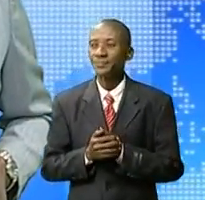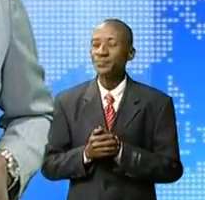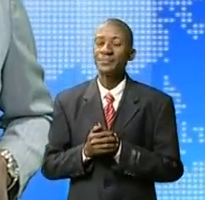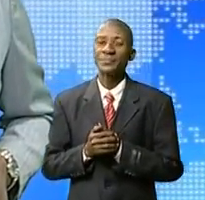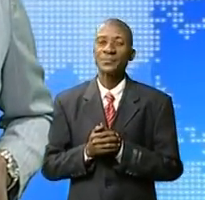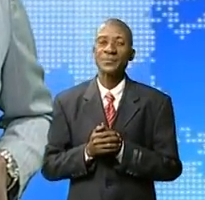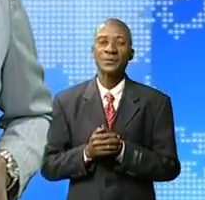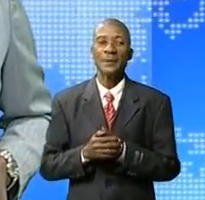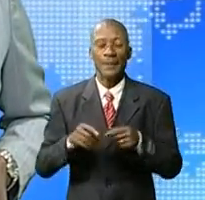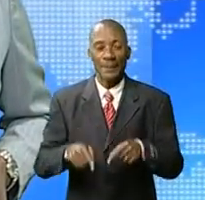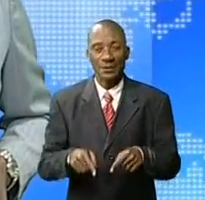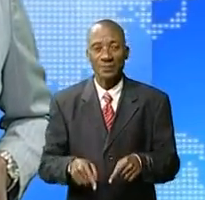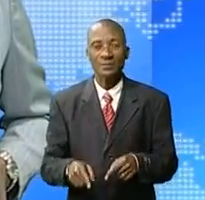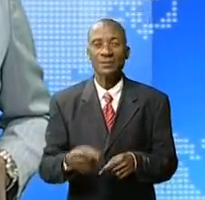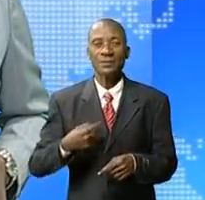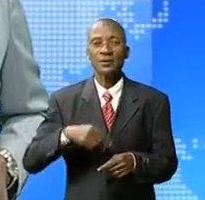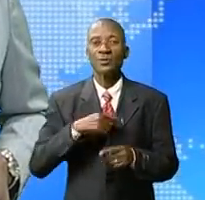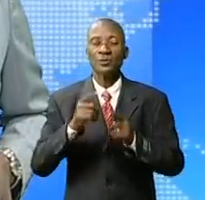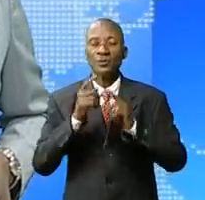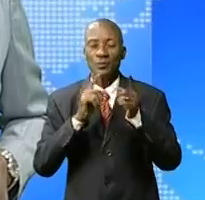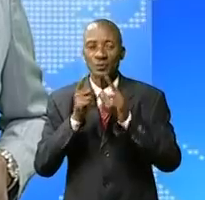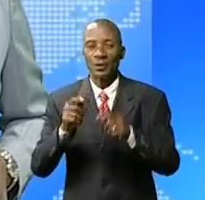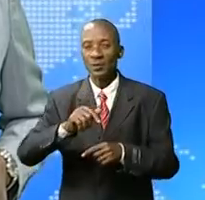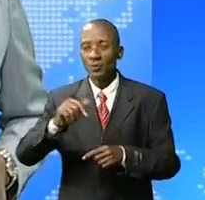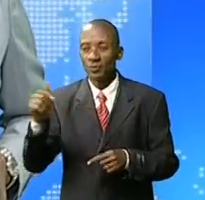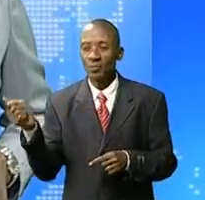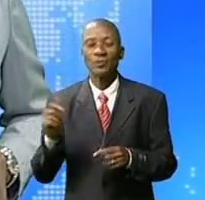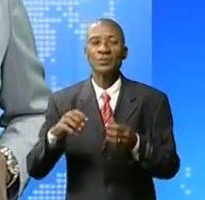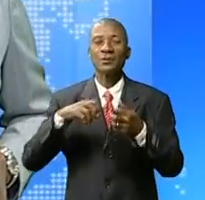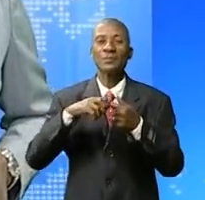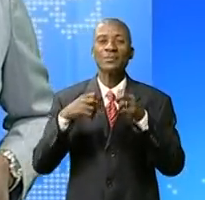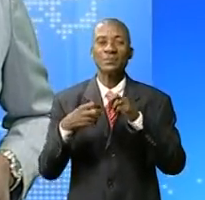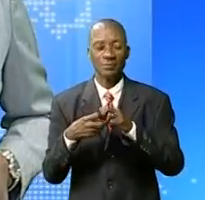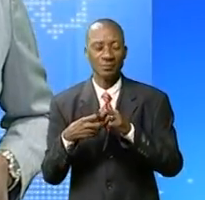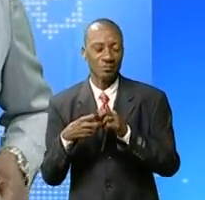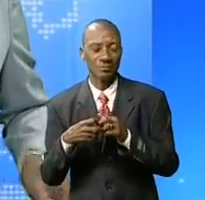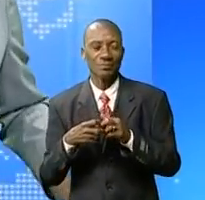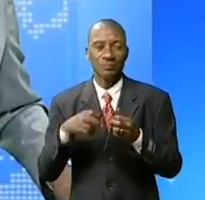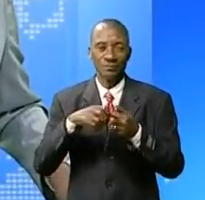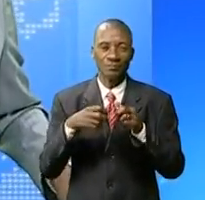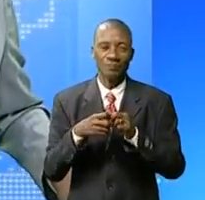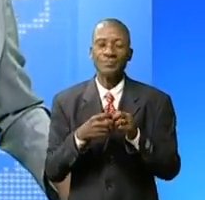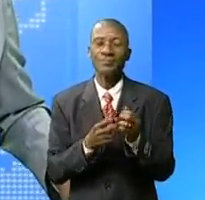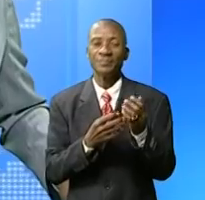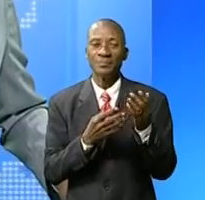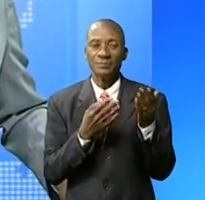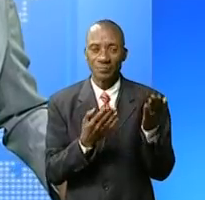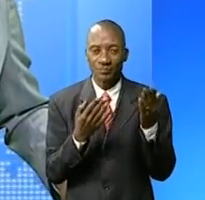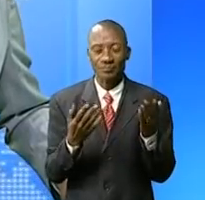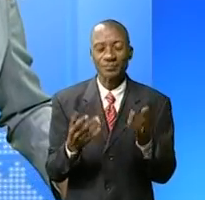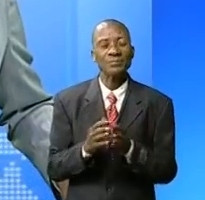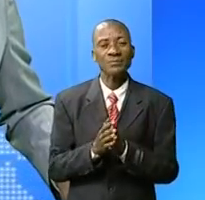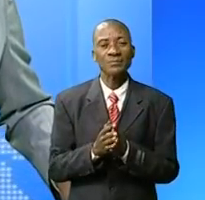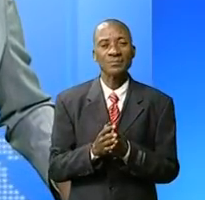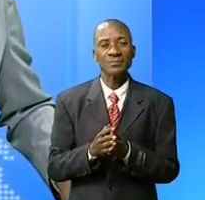projet de loi des finances de l'exercice 2022 a débuté ce lundi ici à Kinshasa. L'hôtel de ville de Kinshasa invite les